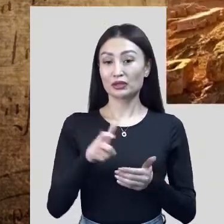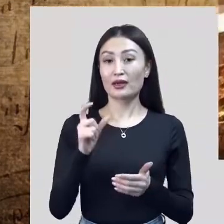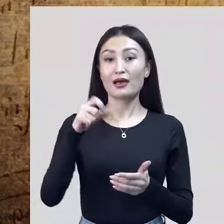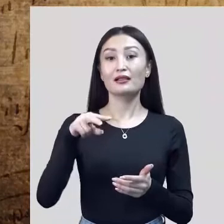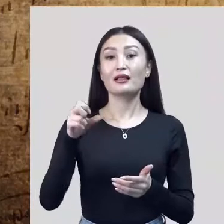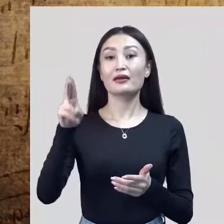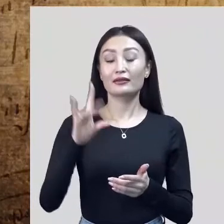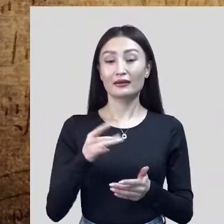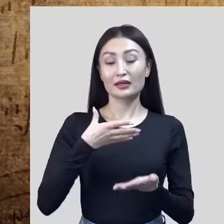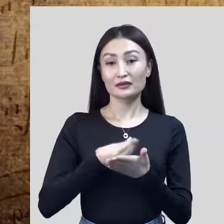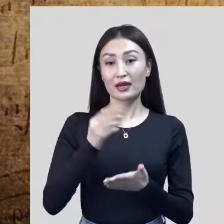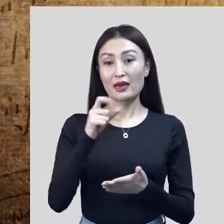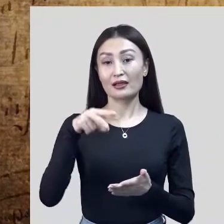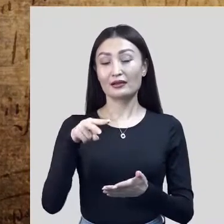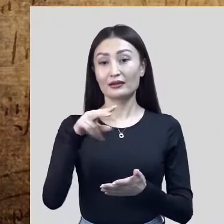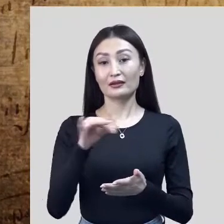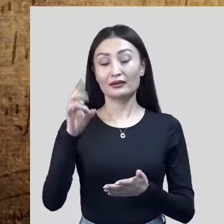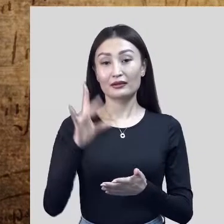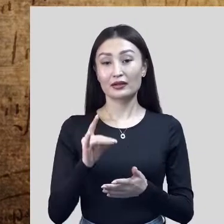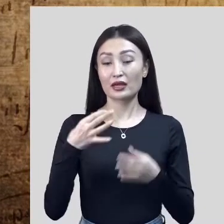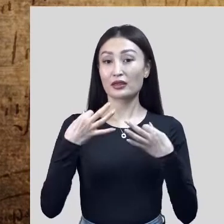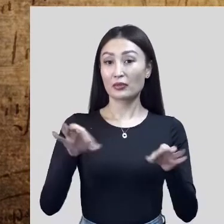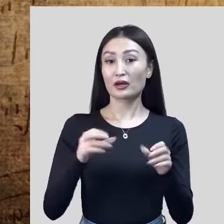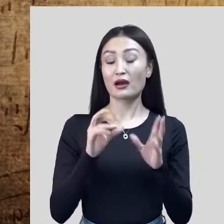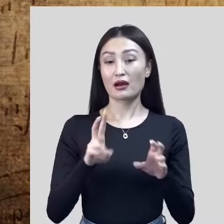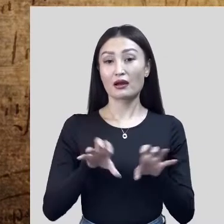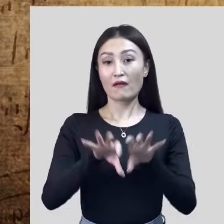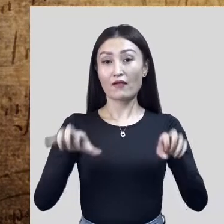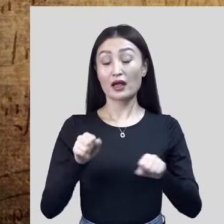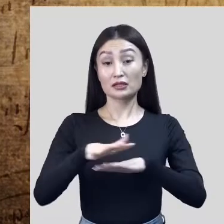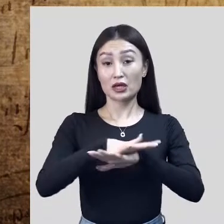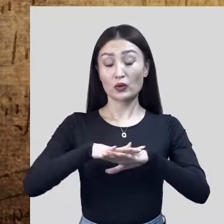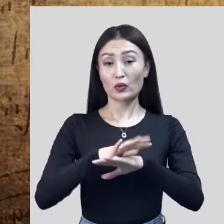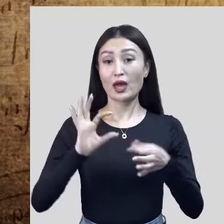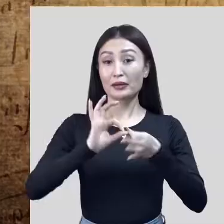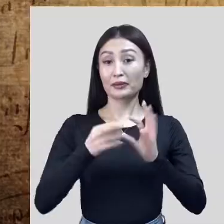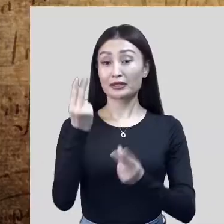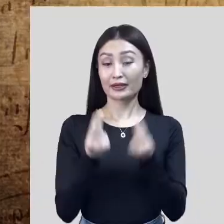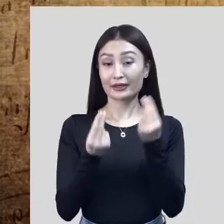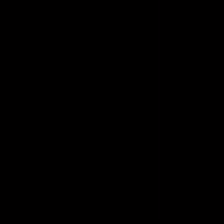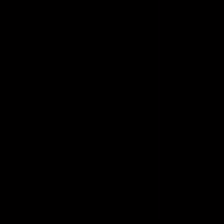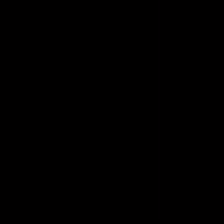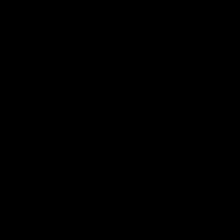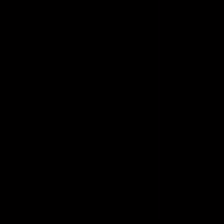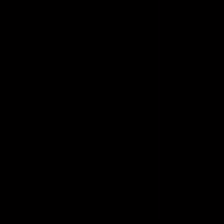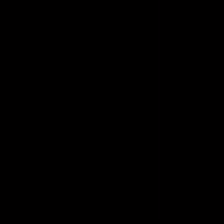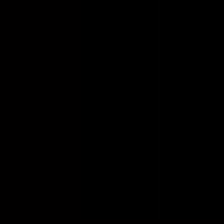а себя Эллинами. Эллада – родина демократии. Это переводится как «власть народа», Олимпийских игр и театр.